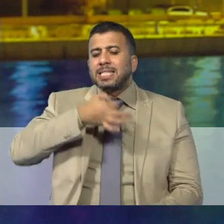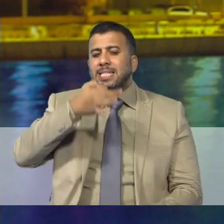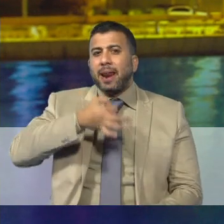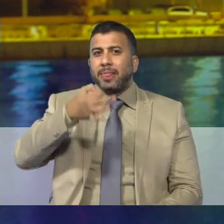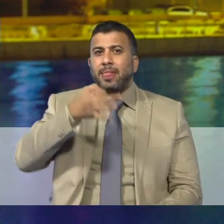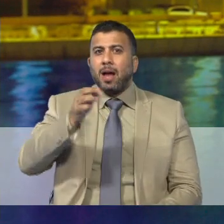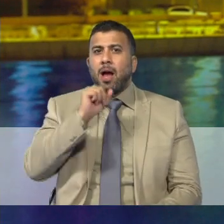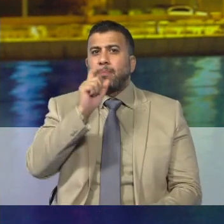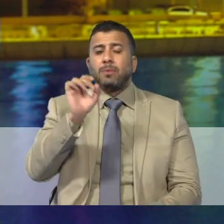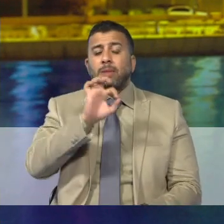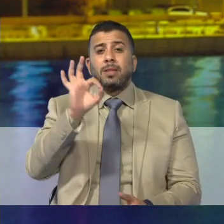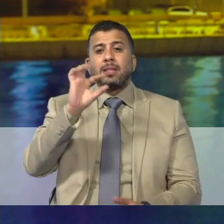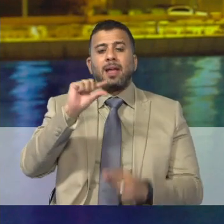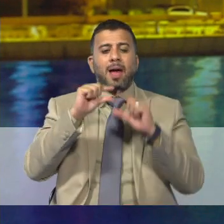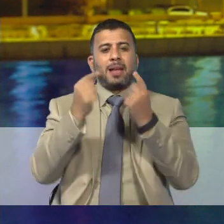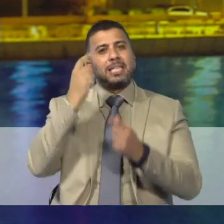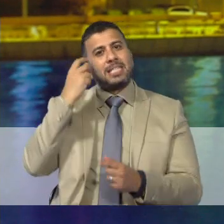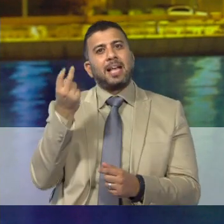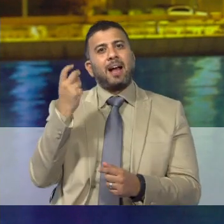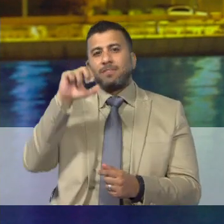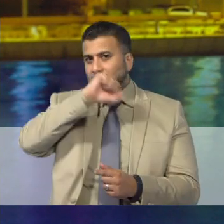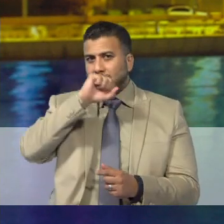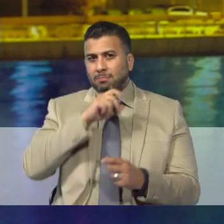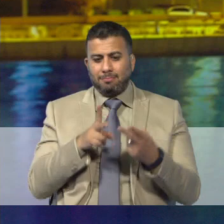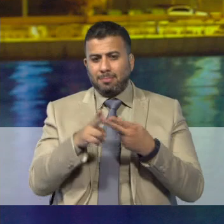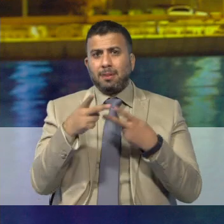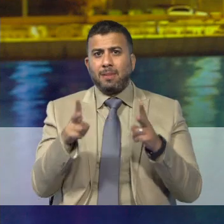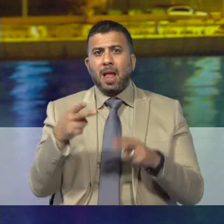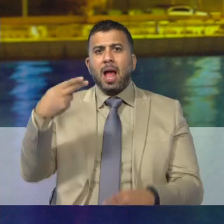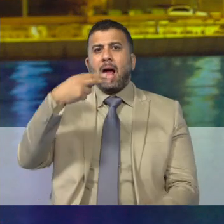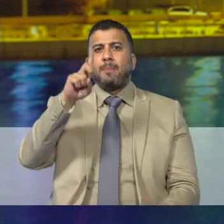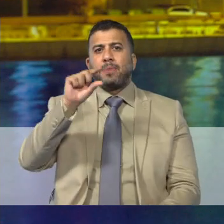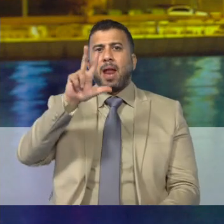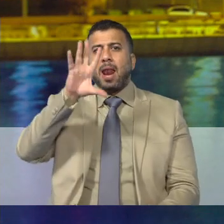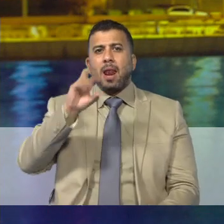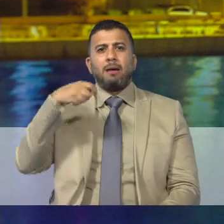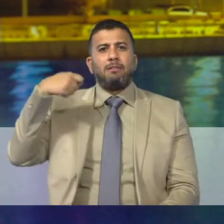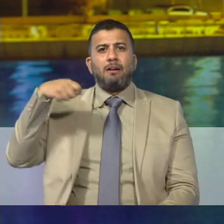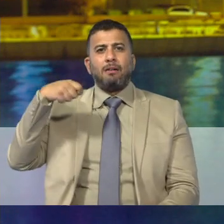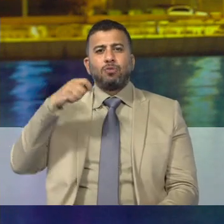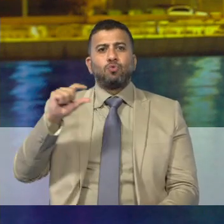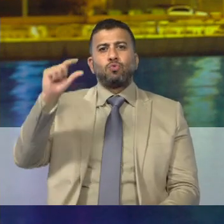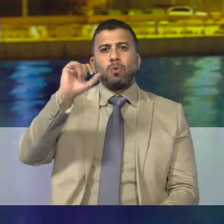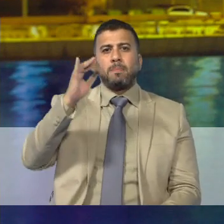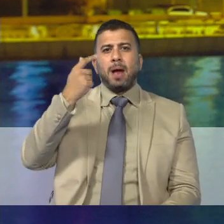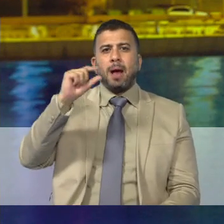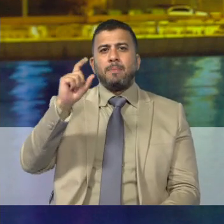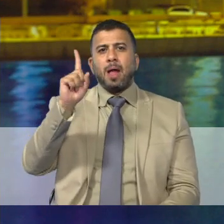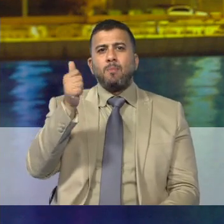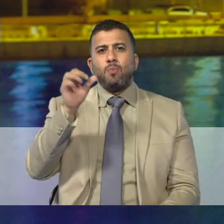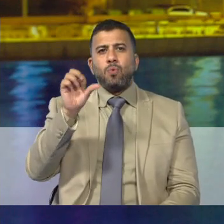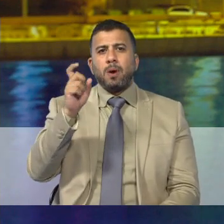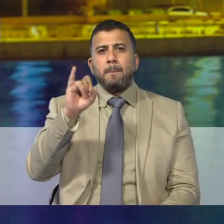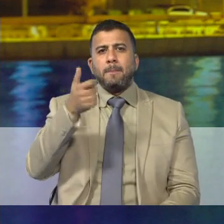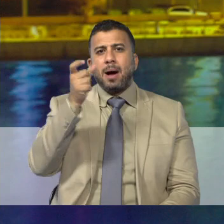دائرة الثقافة بالشارقة. حضر حفل الافتتاح سعادة عبد الله العويس رئيس الدائرة، ومعالي الدكتور محمد أبو رمان وزير